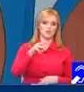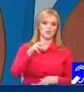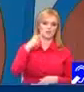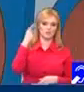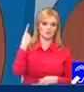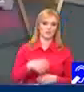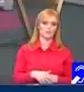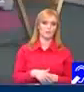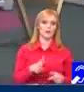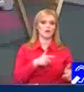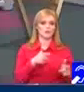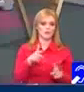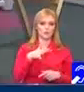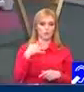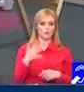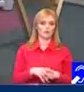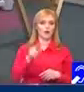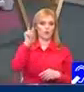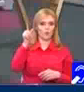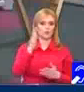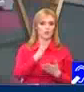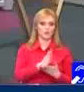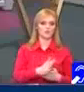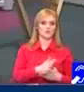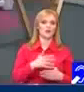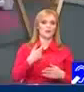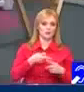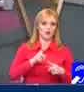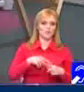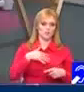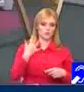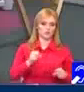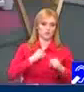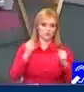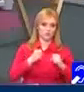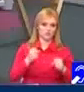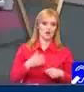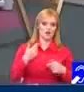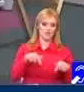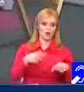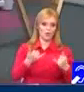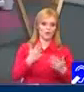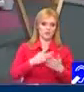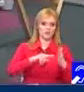Ne pregătim intens, pentru că acolo este, și pentru asta luptăm acum, acolo e scopul